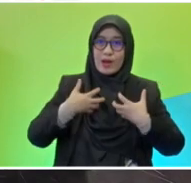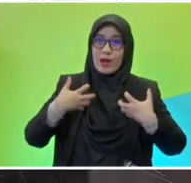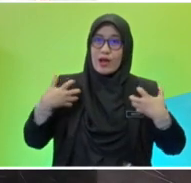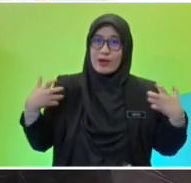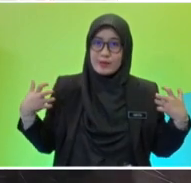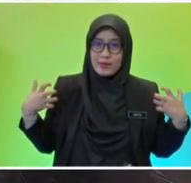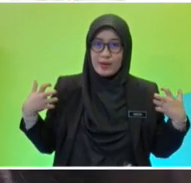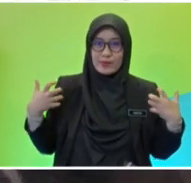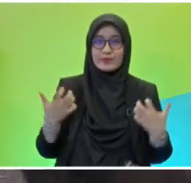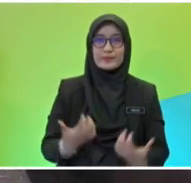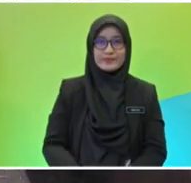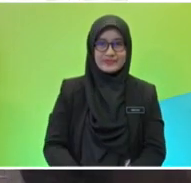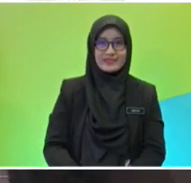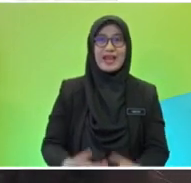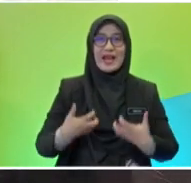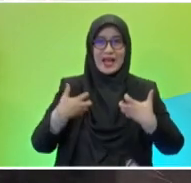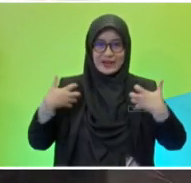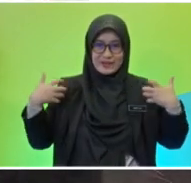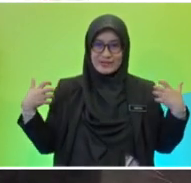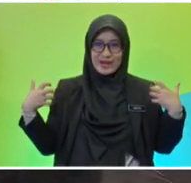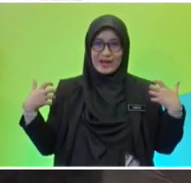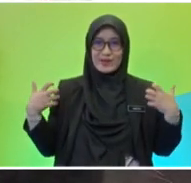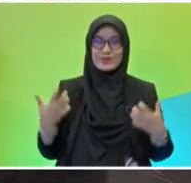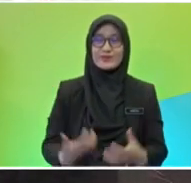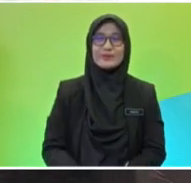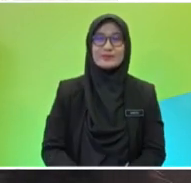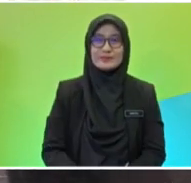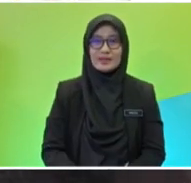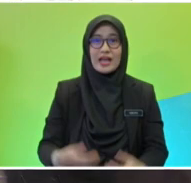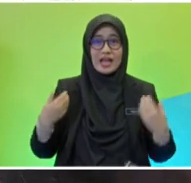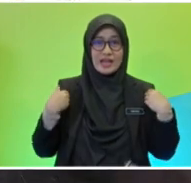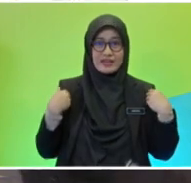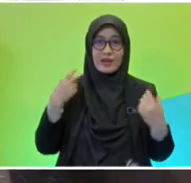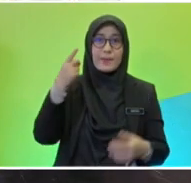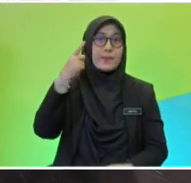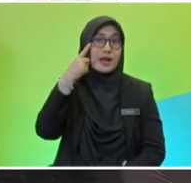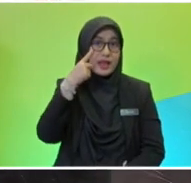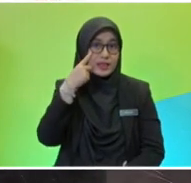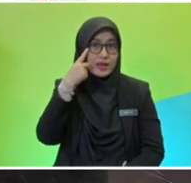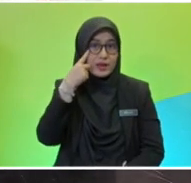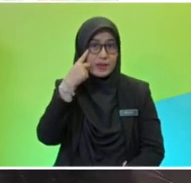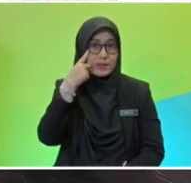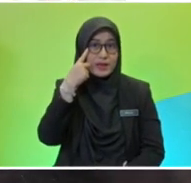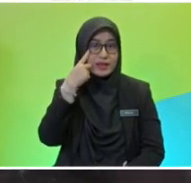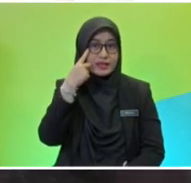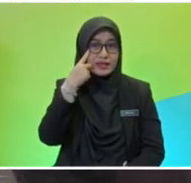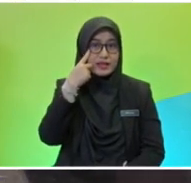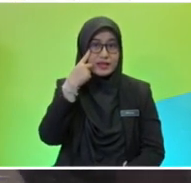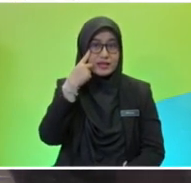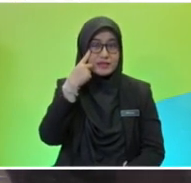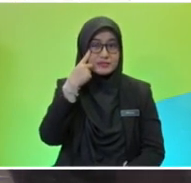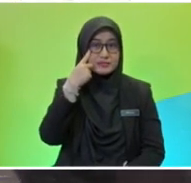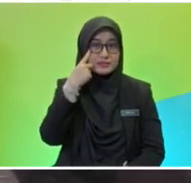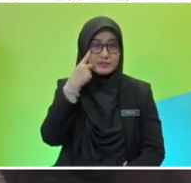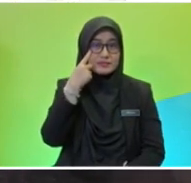harimau. Harimau, dia ada mata. Mata? Tengok harimau tu. Mana harimau? Oh, ni harimau saya. Harimau,